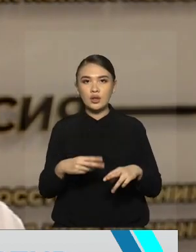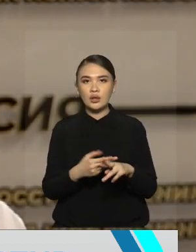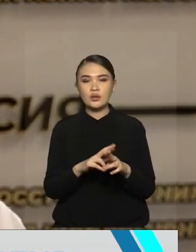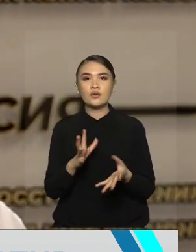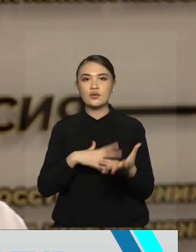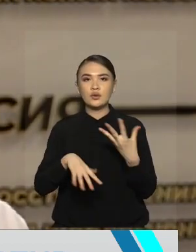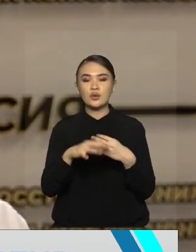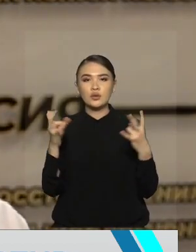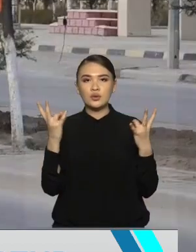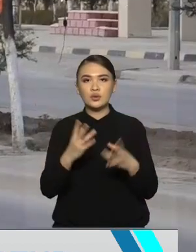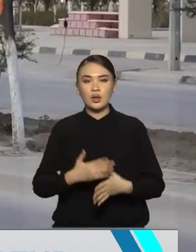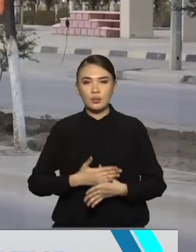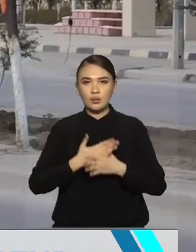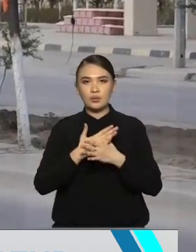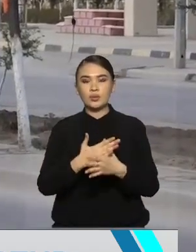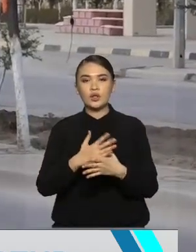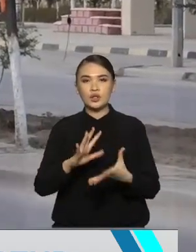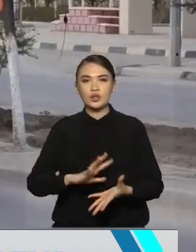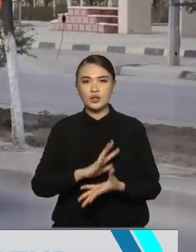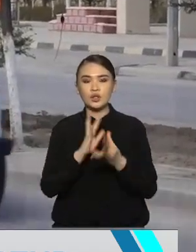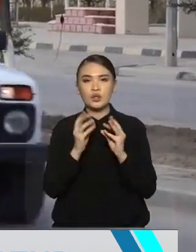всю необходимую медицинскую помощь